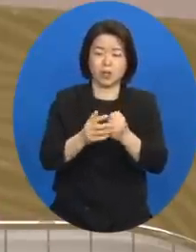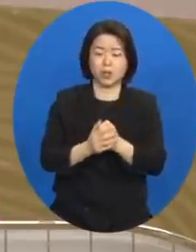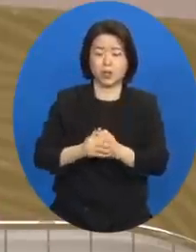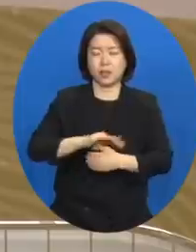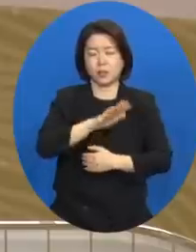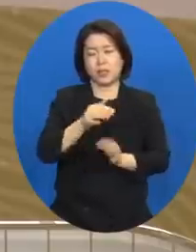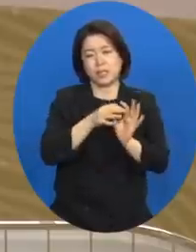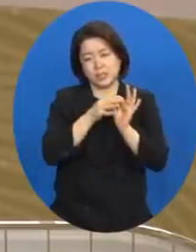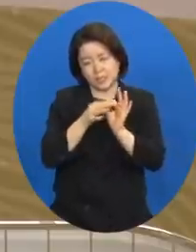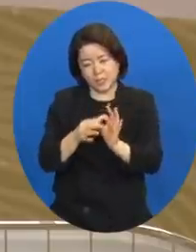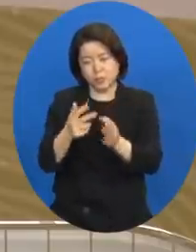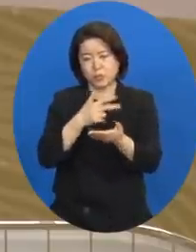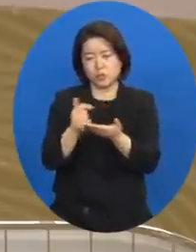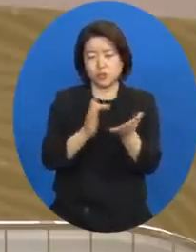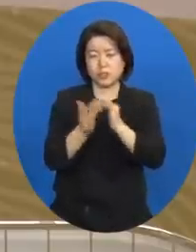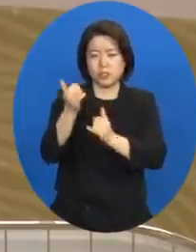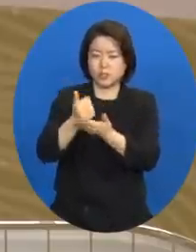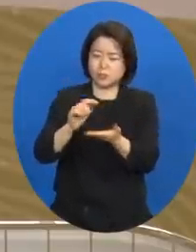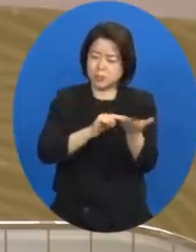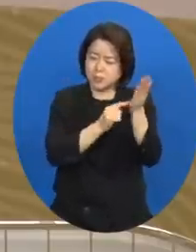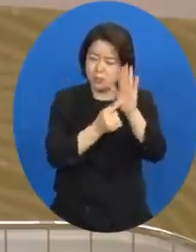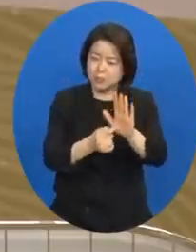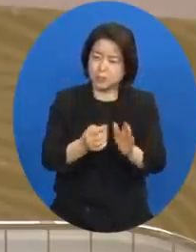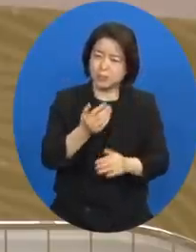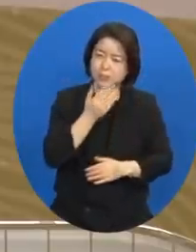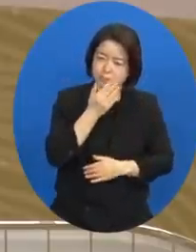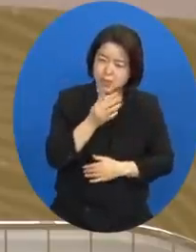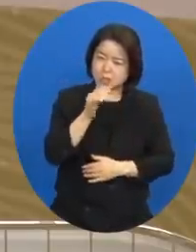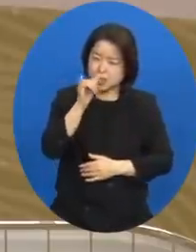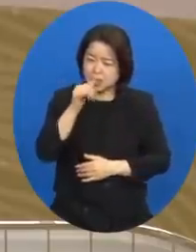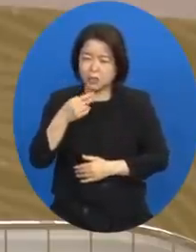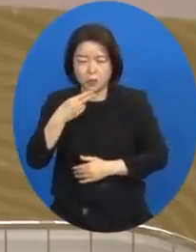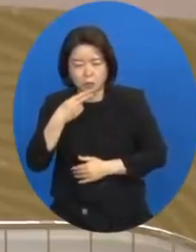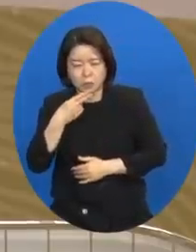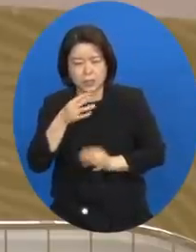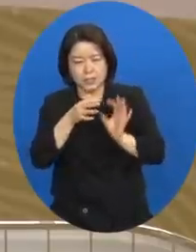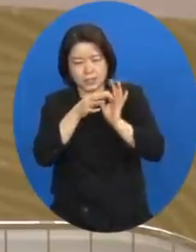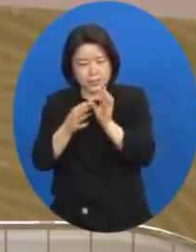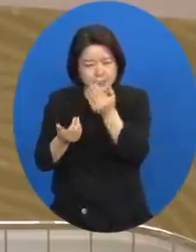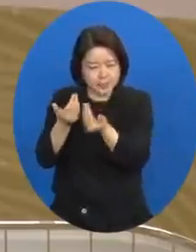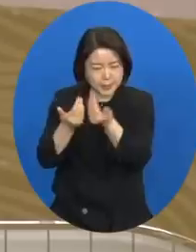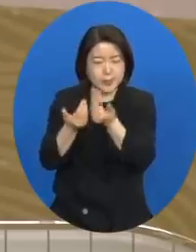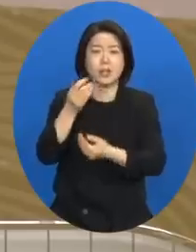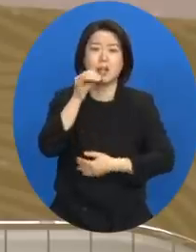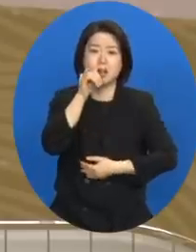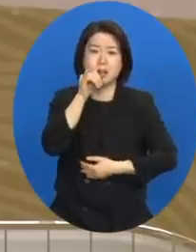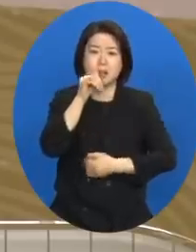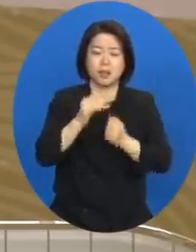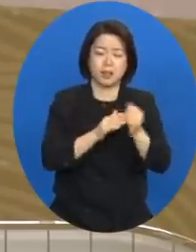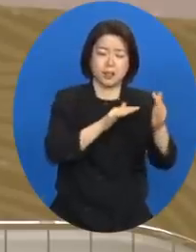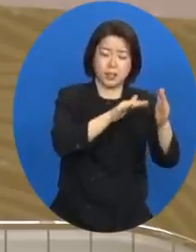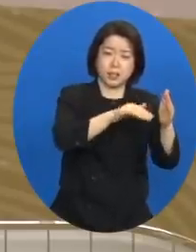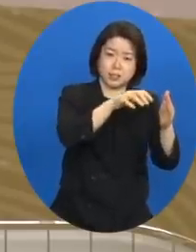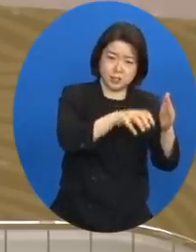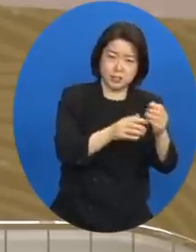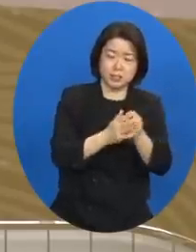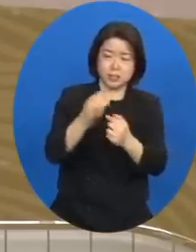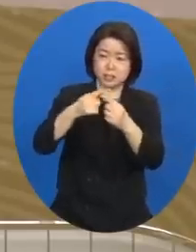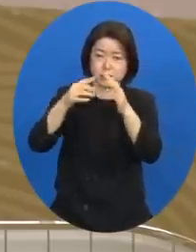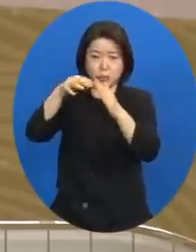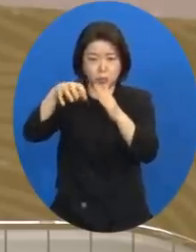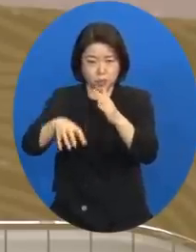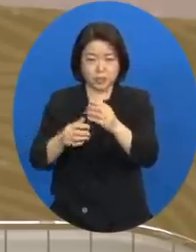계속해서 주 예수님이 드러나실 수 있느냐 없느냐는 문제에 계속 부딪혀 있어요. 가정에서,